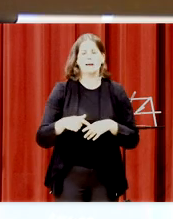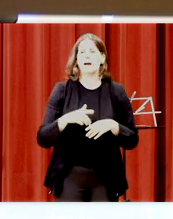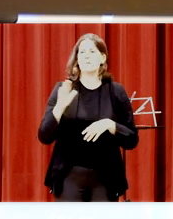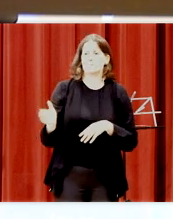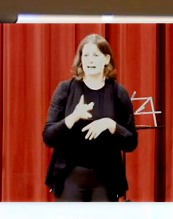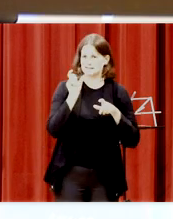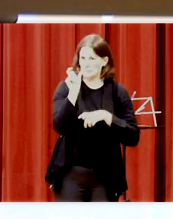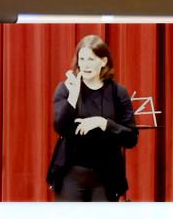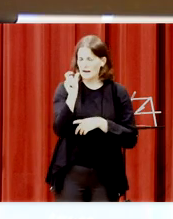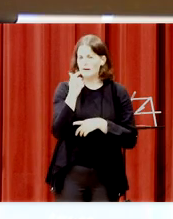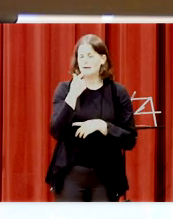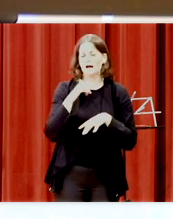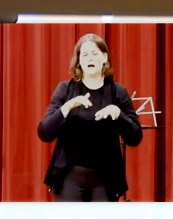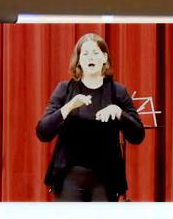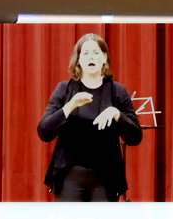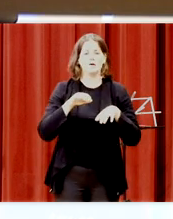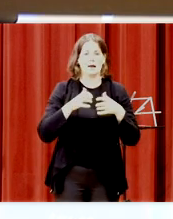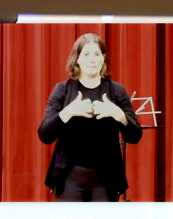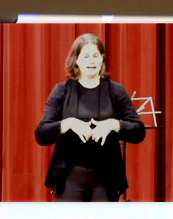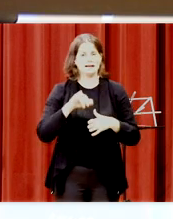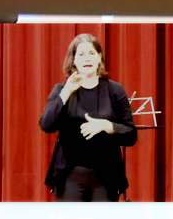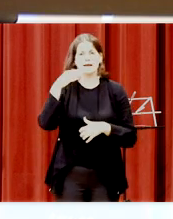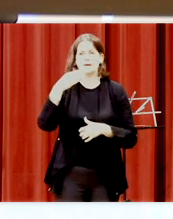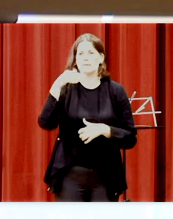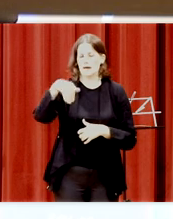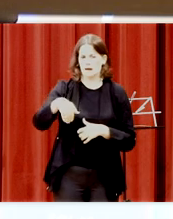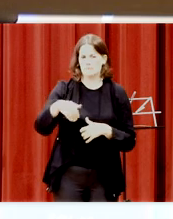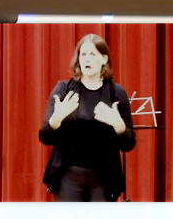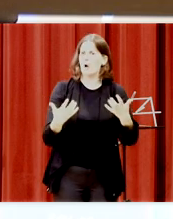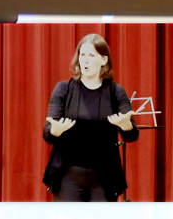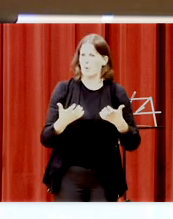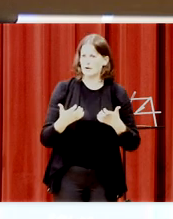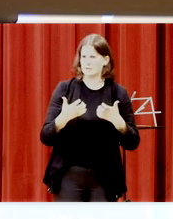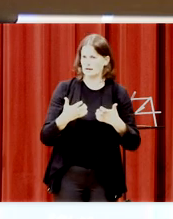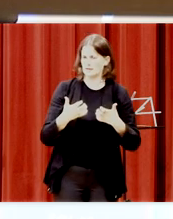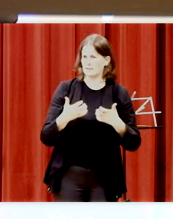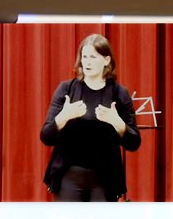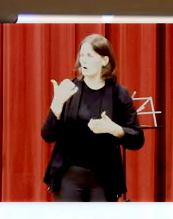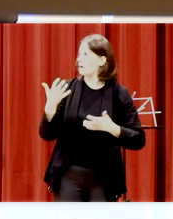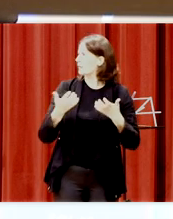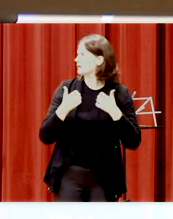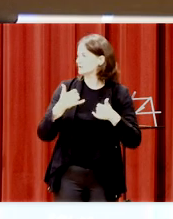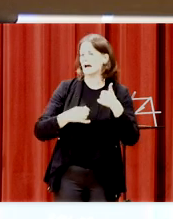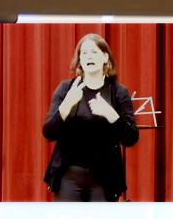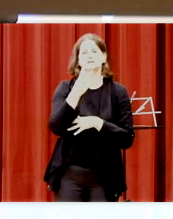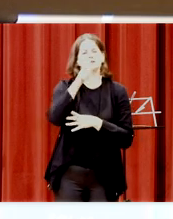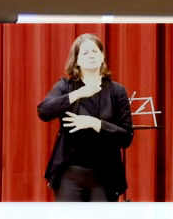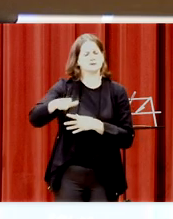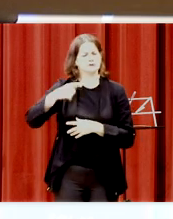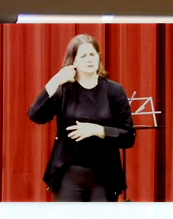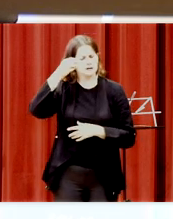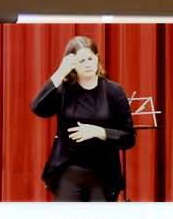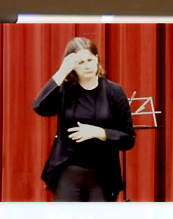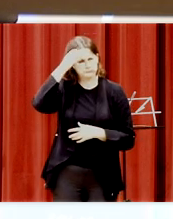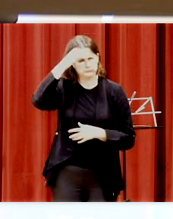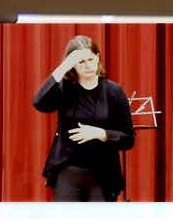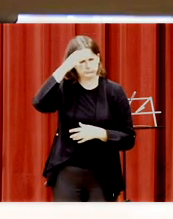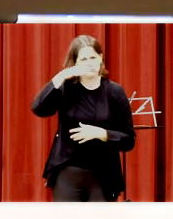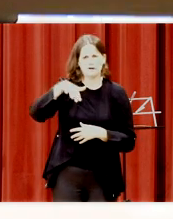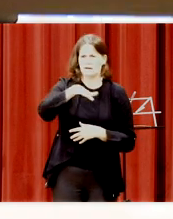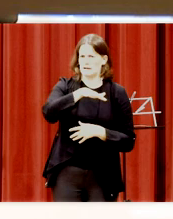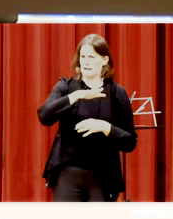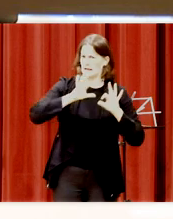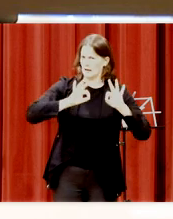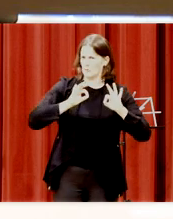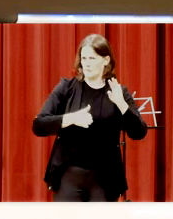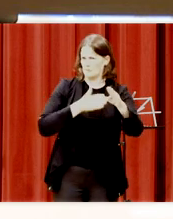que havien passat per aquell moment per l'escenari. O el 2016, amb l'AlphaGo de Google, no? El que no